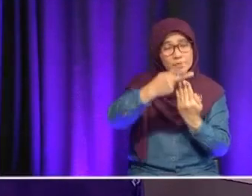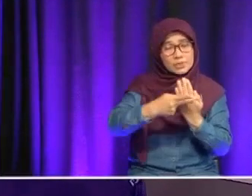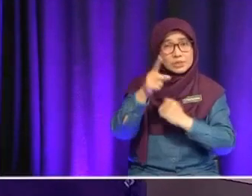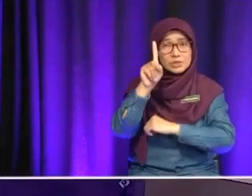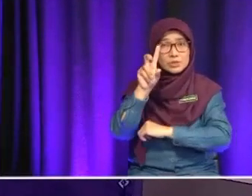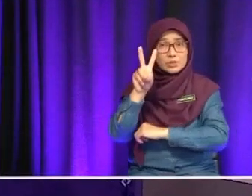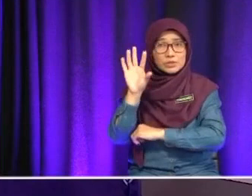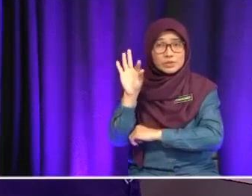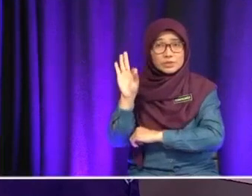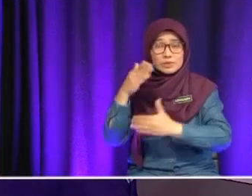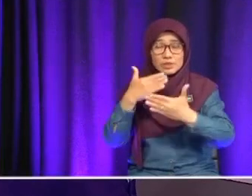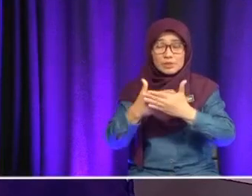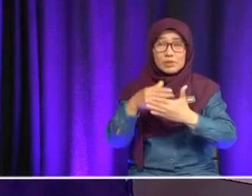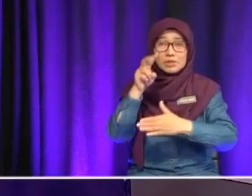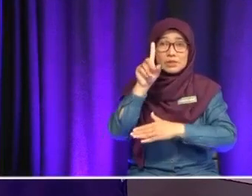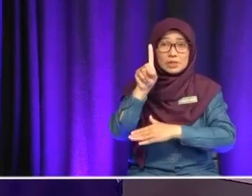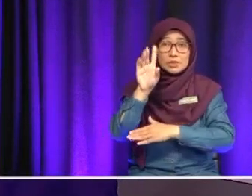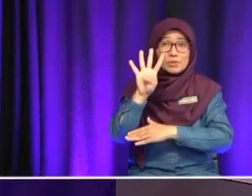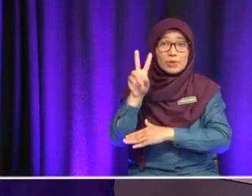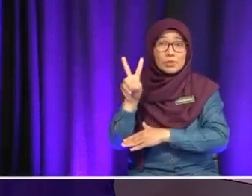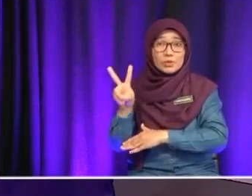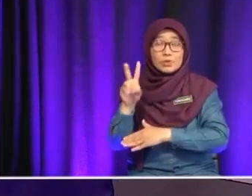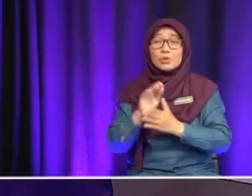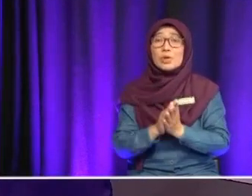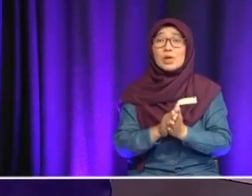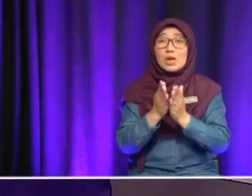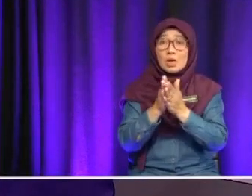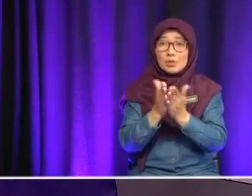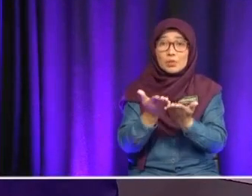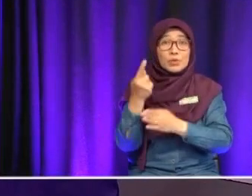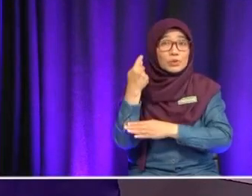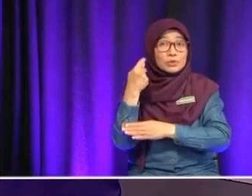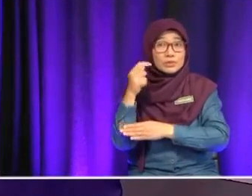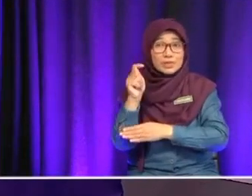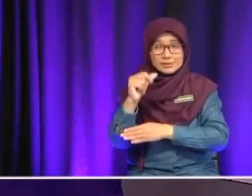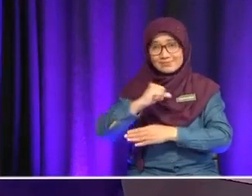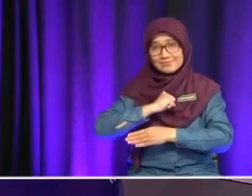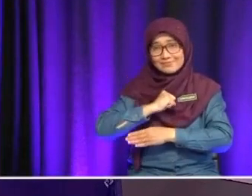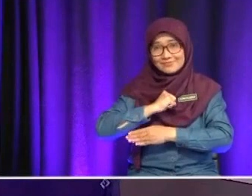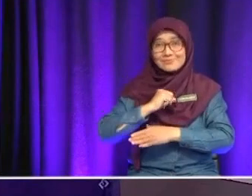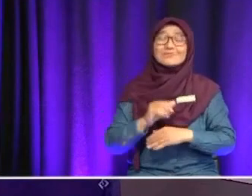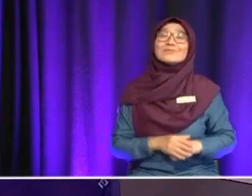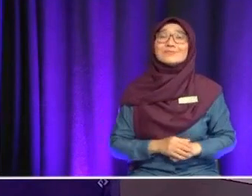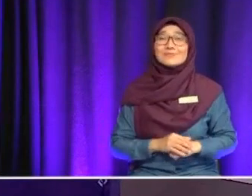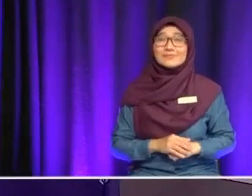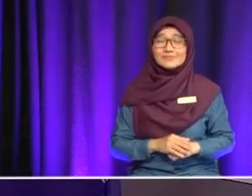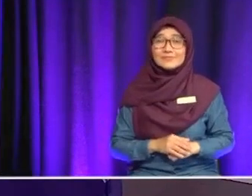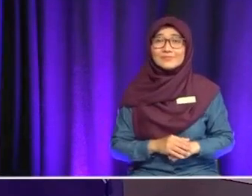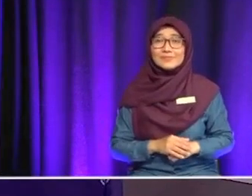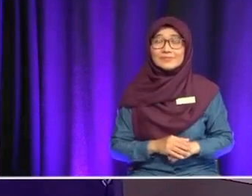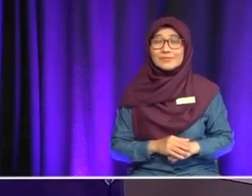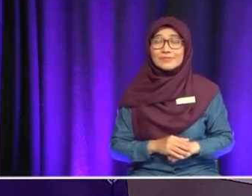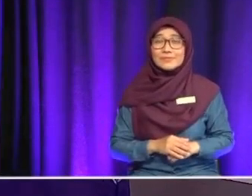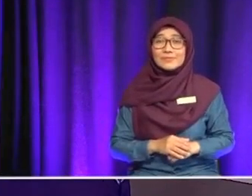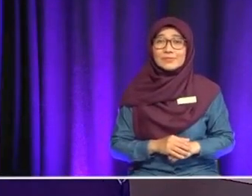129 sehingga 142 pada halaman buku teks masing-masing. Okey.